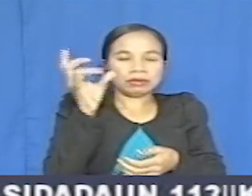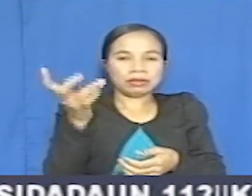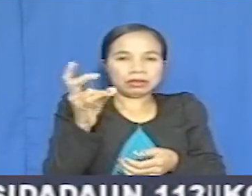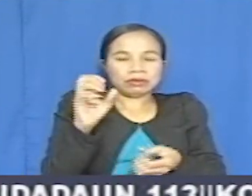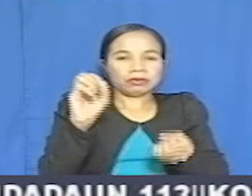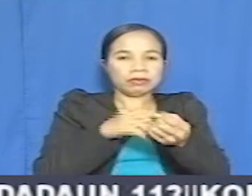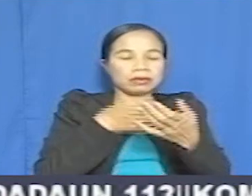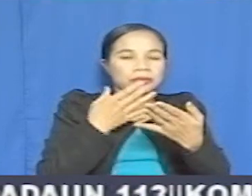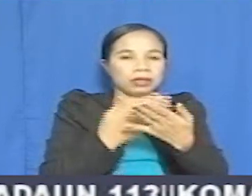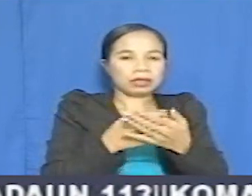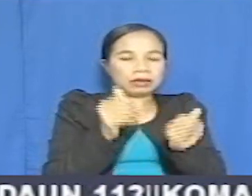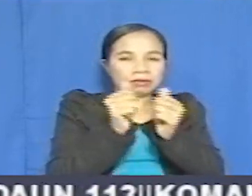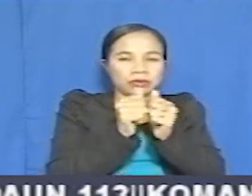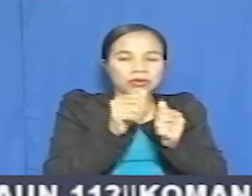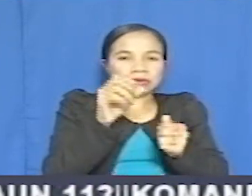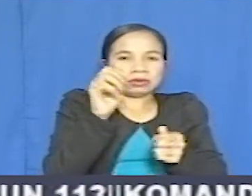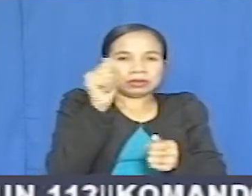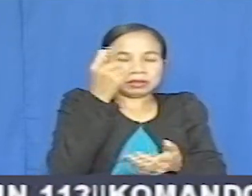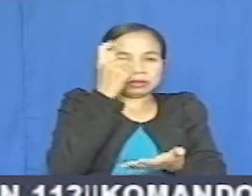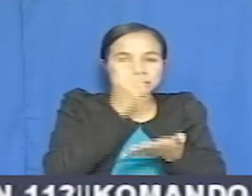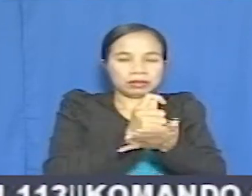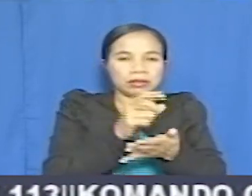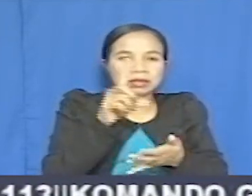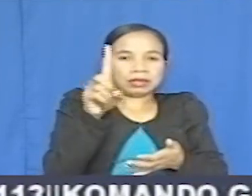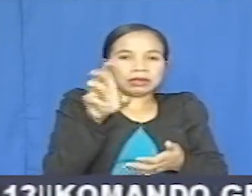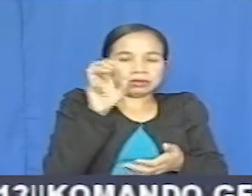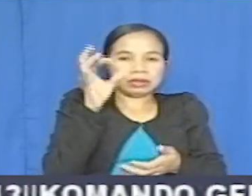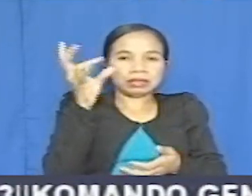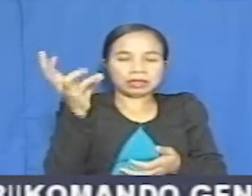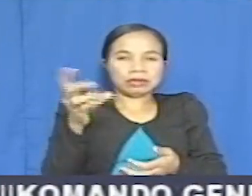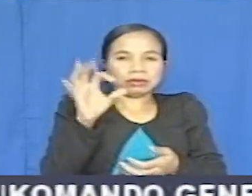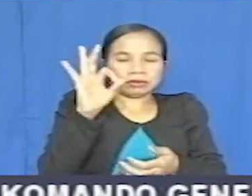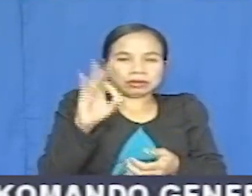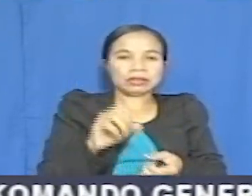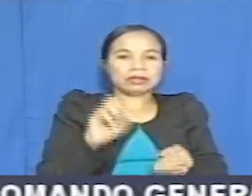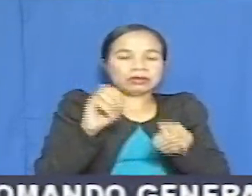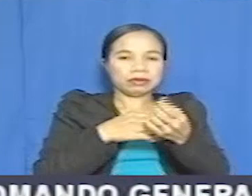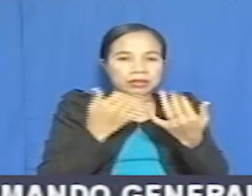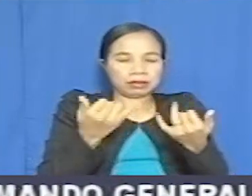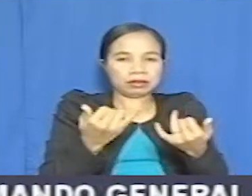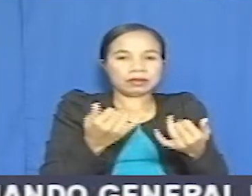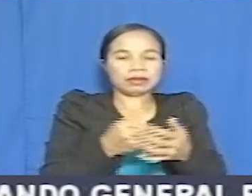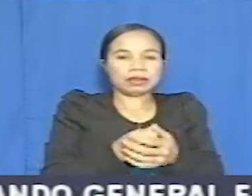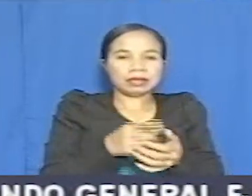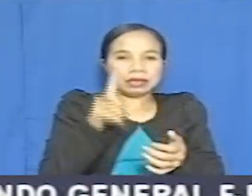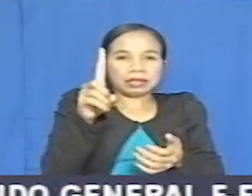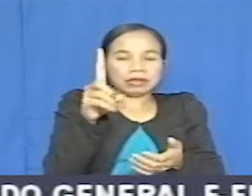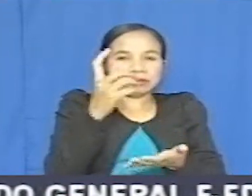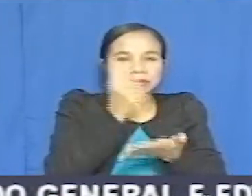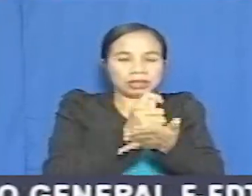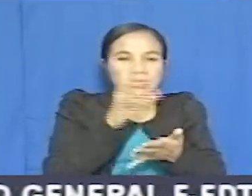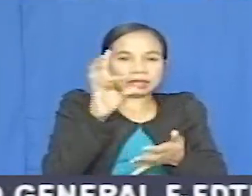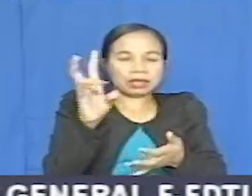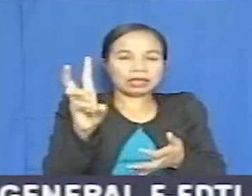caso recuperado, rihun sanulu atus ida nengnulu resinsia, caso ativo, rihun ida atus nen hitunulu resin